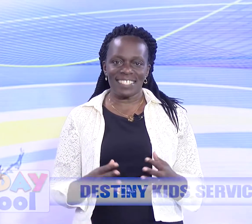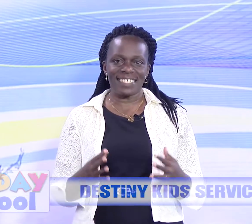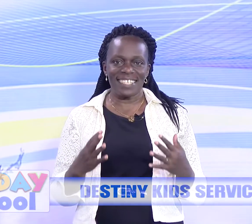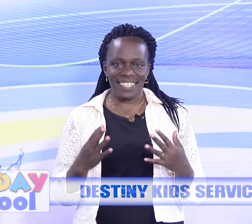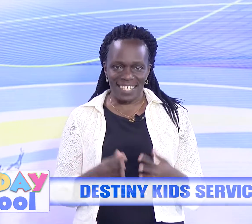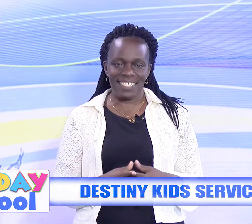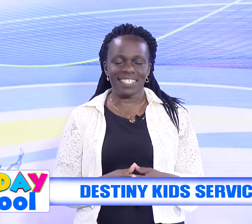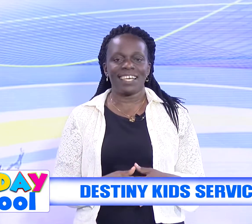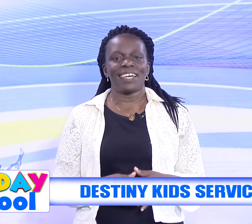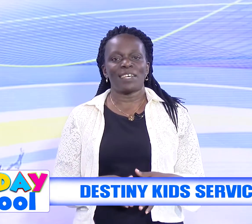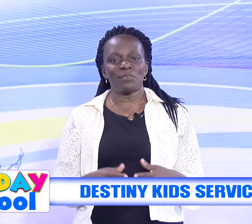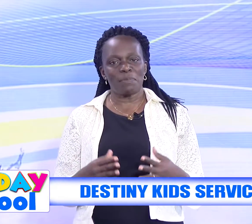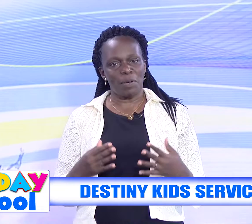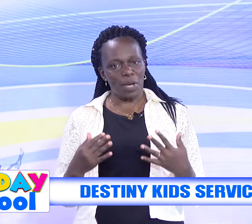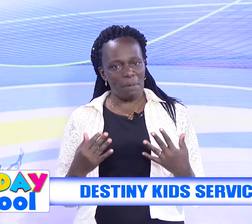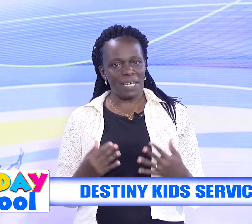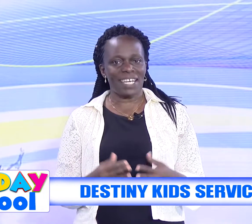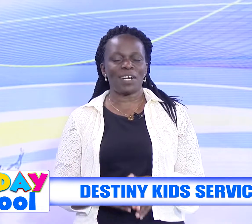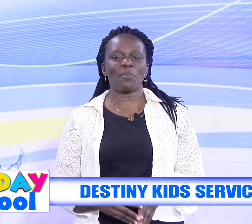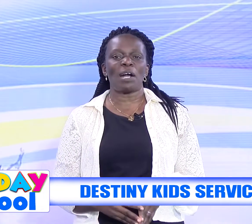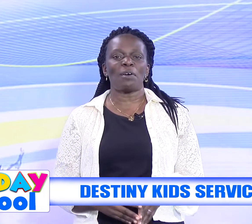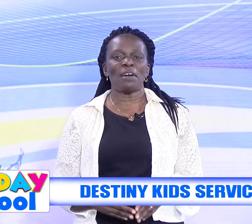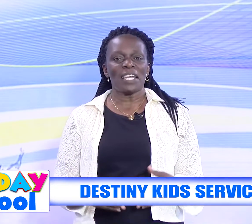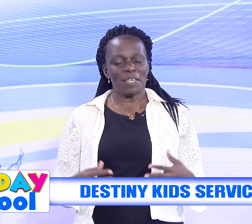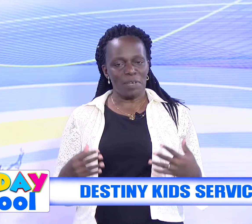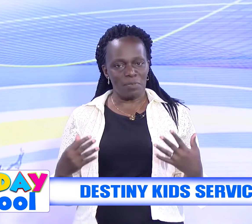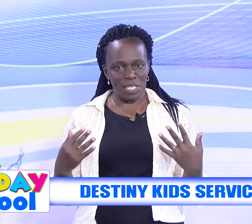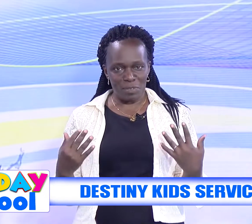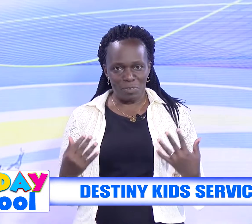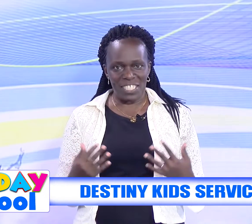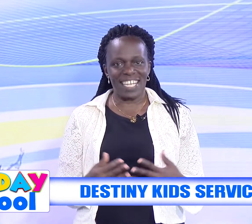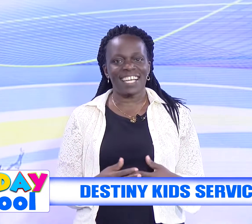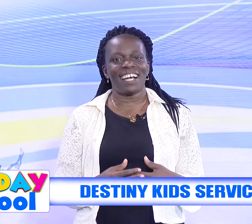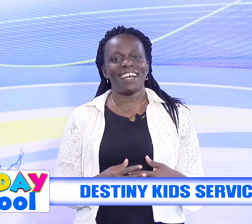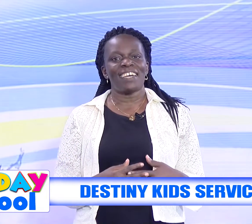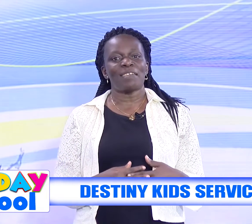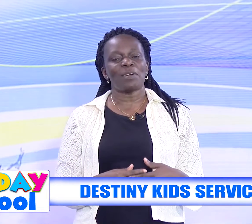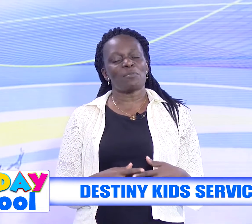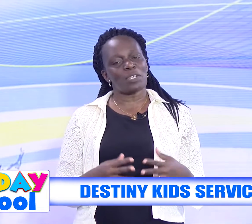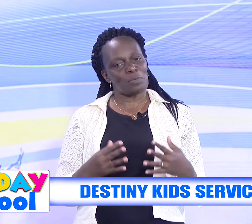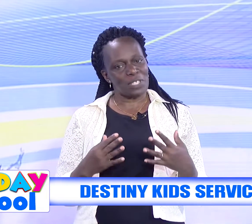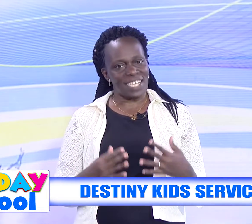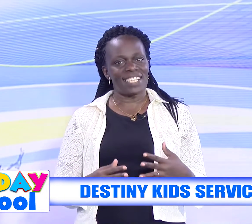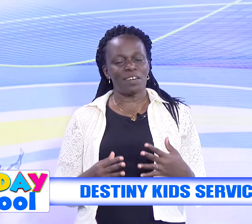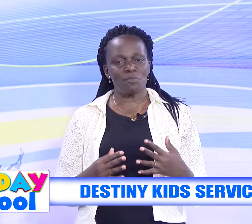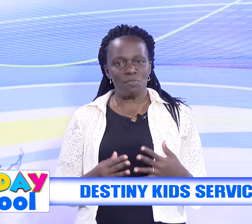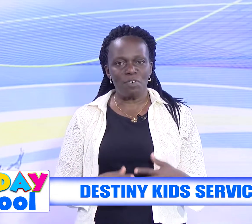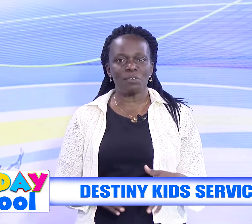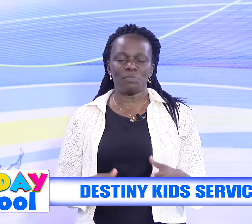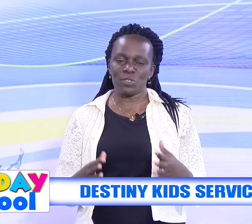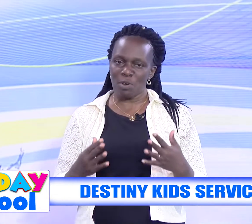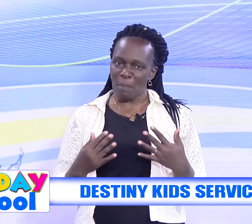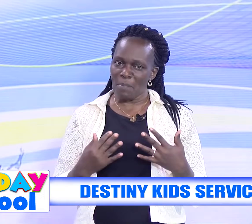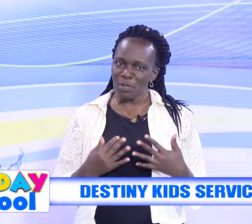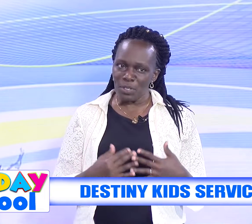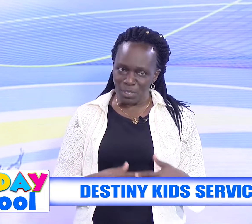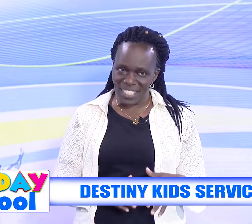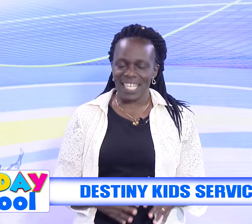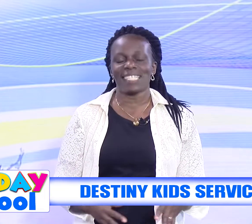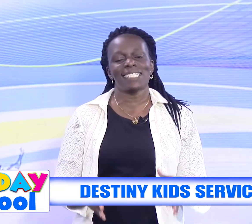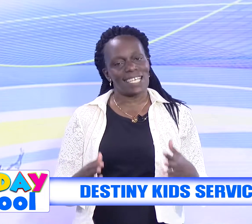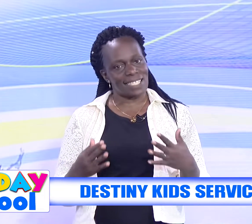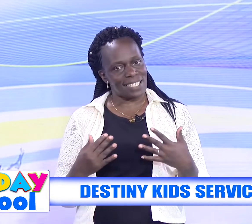ya Destiny Kids. Najua imekuwa ya baraka kwako, imekuwa ikikujenga, imekuwa ikikusaidia kukua kumjua